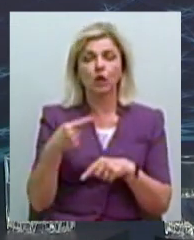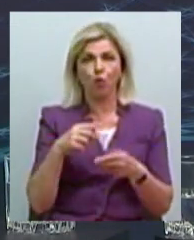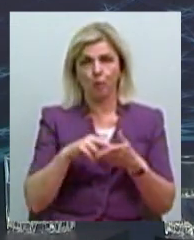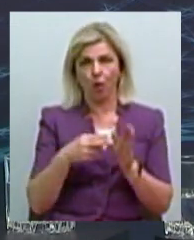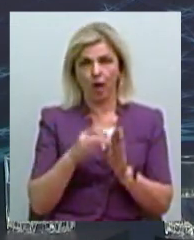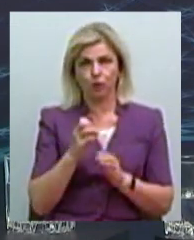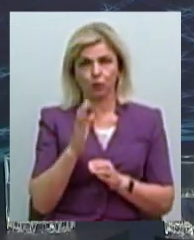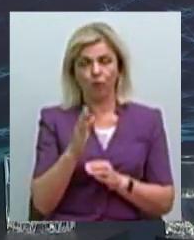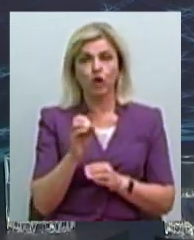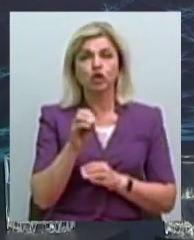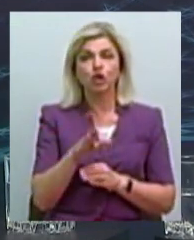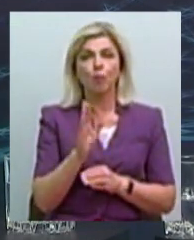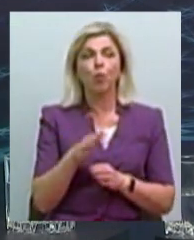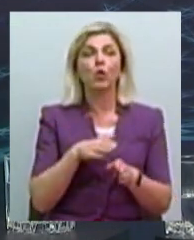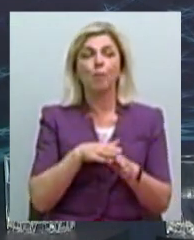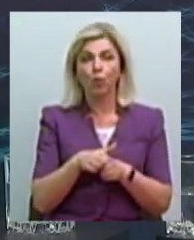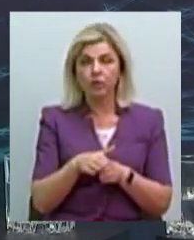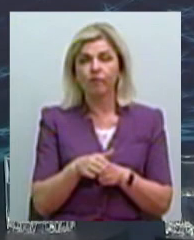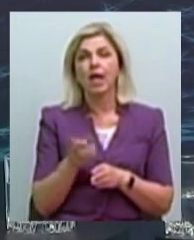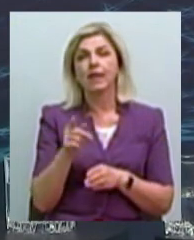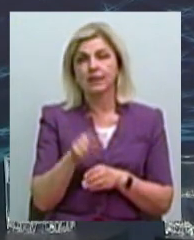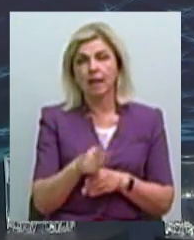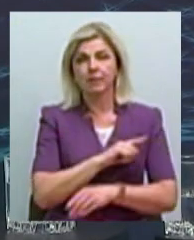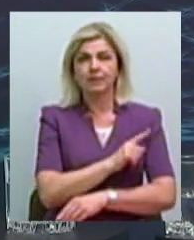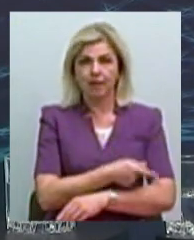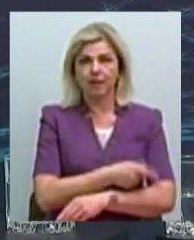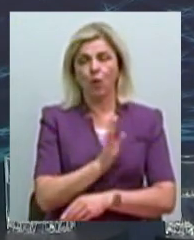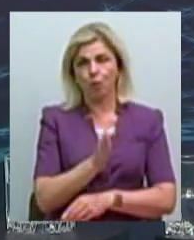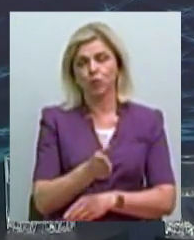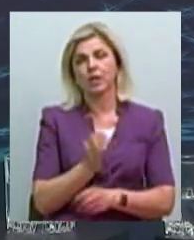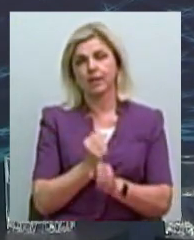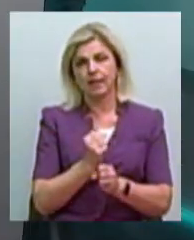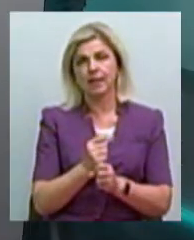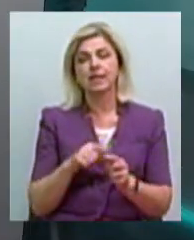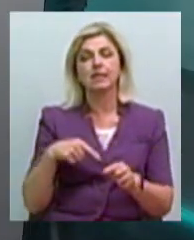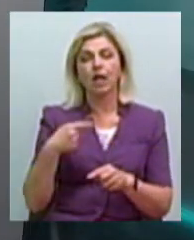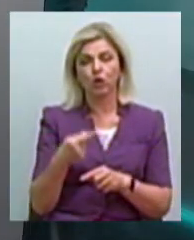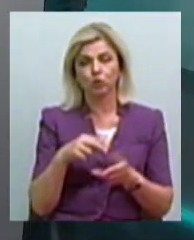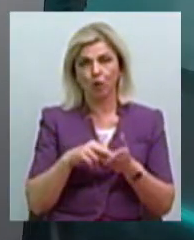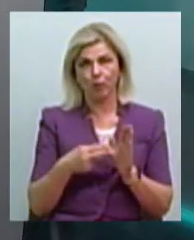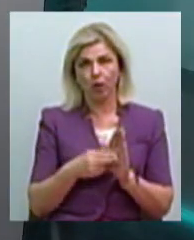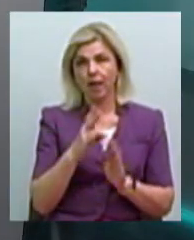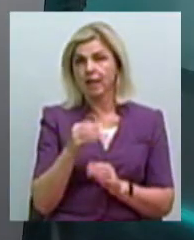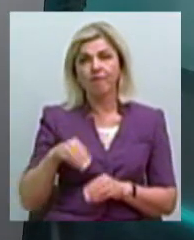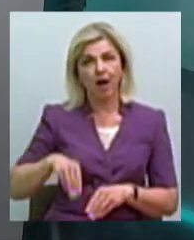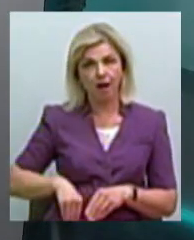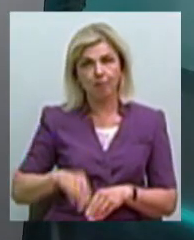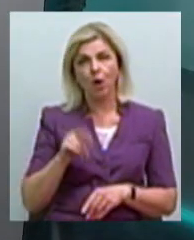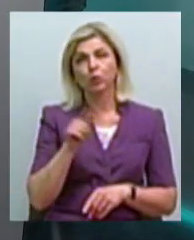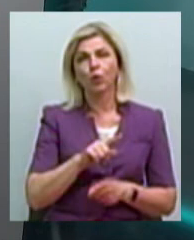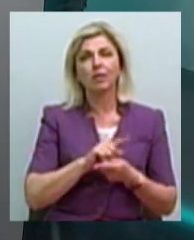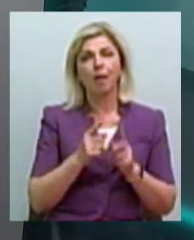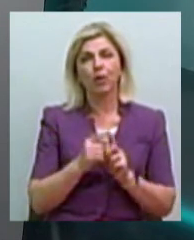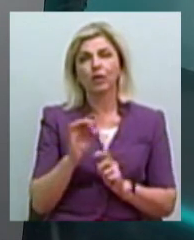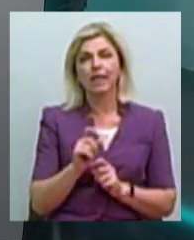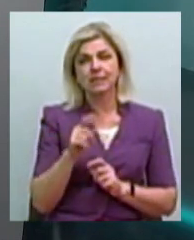больше будет реализовано, тем сильнее и мощнее можно сделать следующий проект. Так тут даже не то, что в карман, тут из кармана скорее. Да. Потому